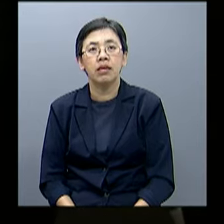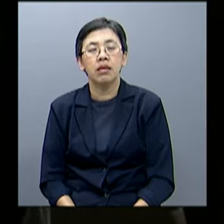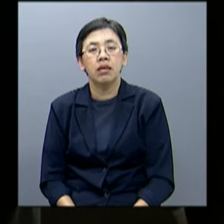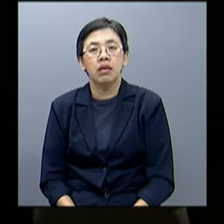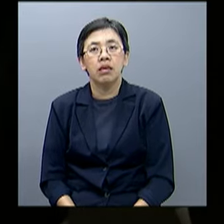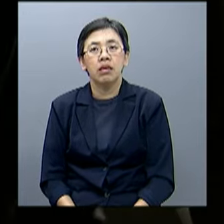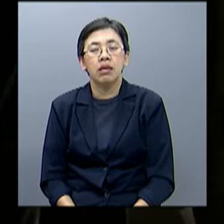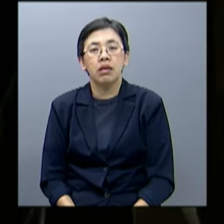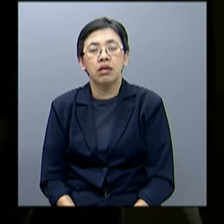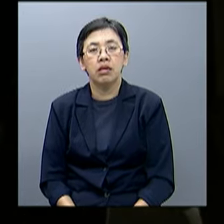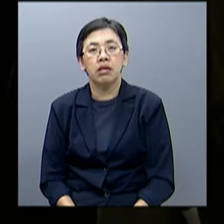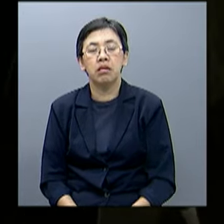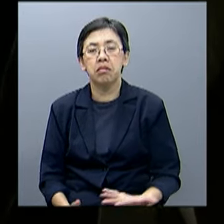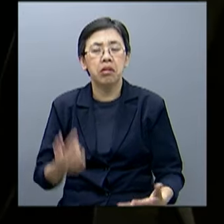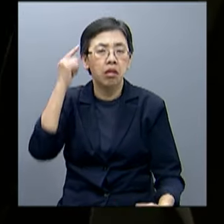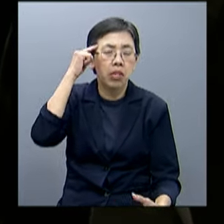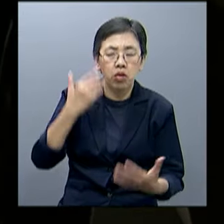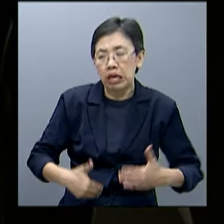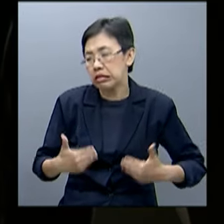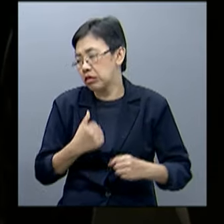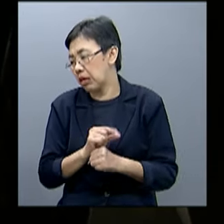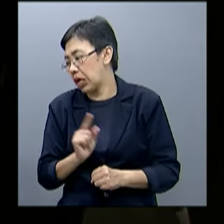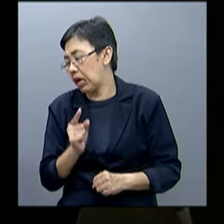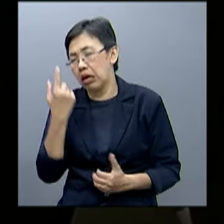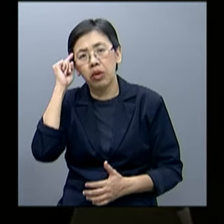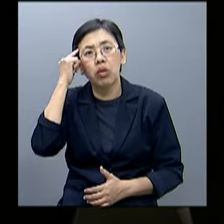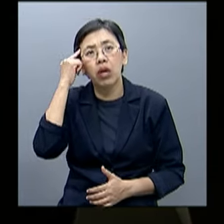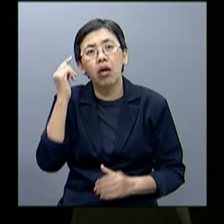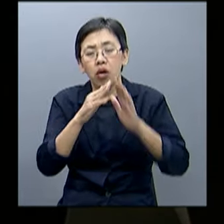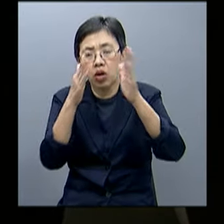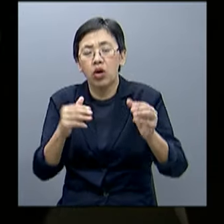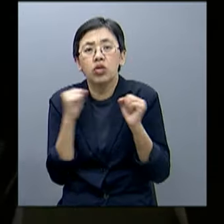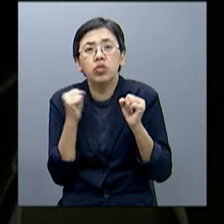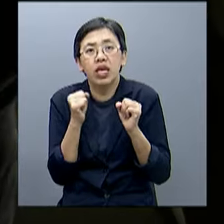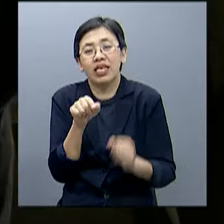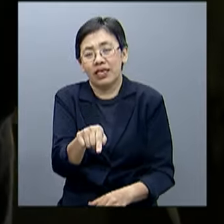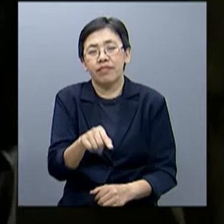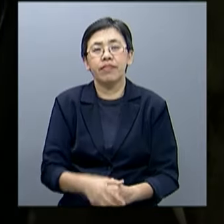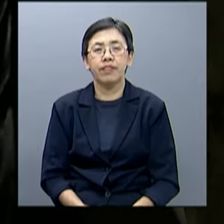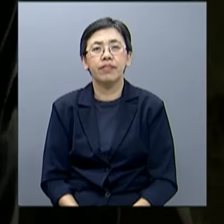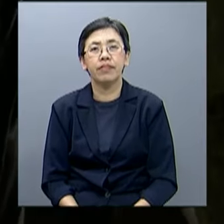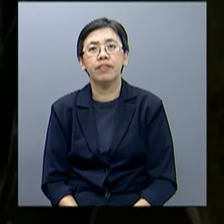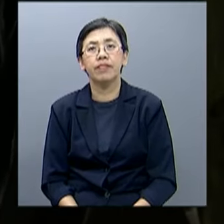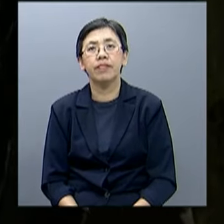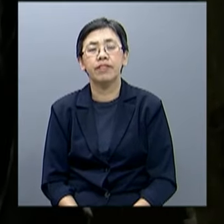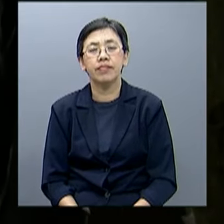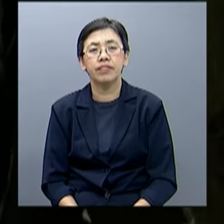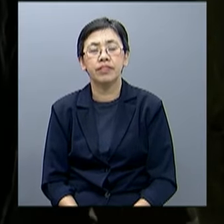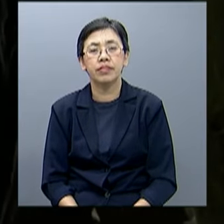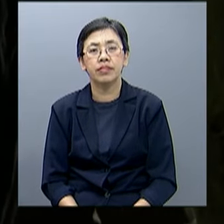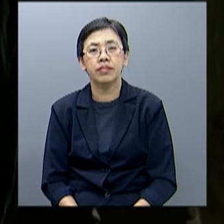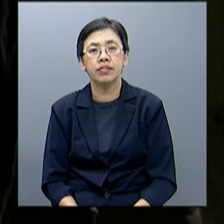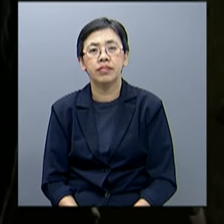ค่ะอ ันนี้คือไม่รู้ว่าจะยังไงต่อ ใช่ไม่รู้ทำยังไงต่อนี่ตู้เย็น เสียหายประมาณเท่าไหร่ครับเท่า